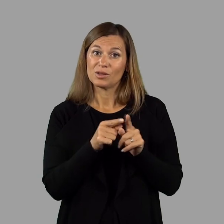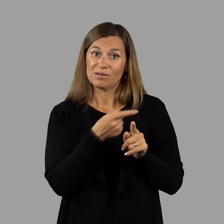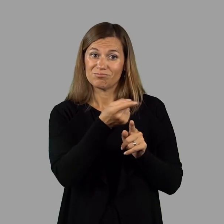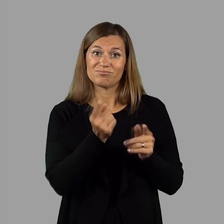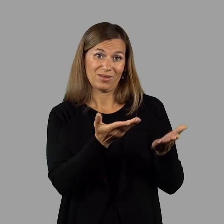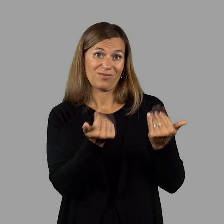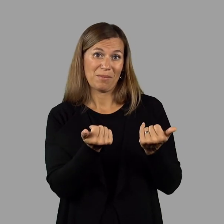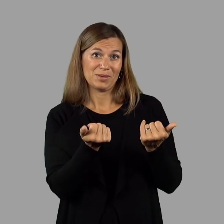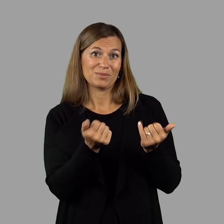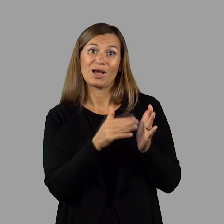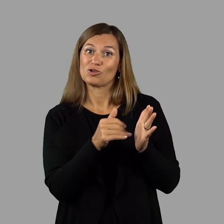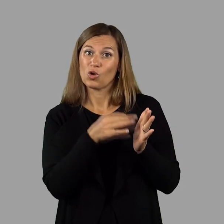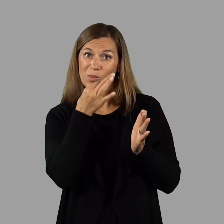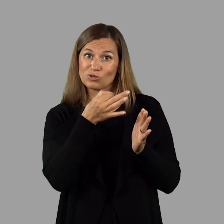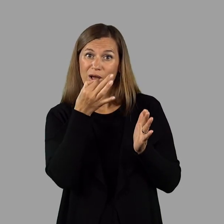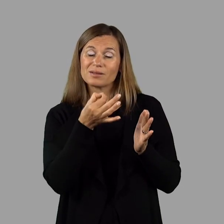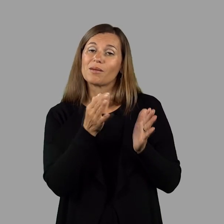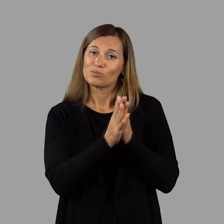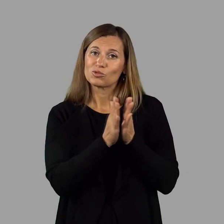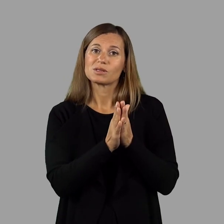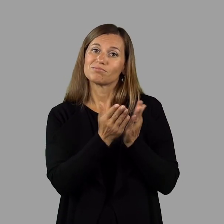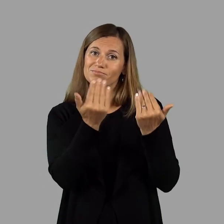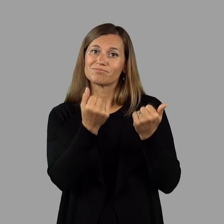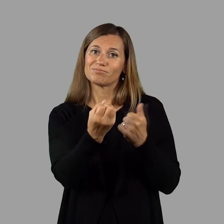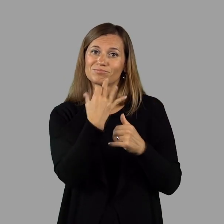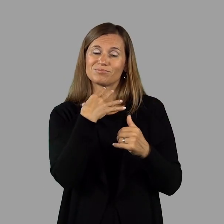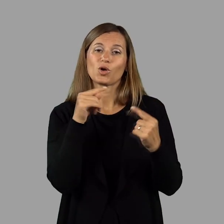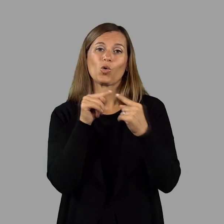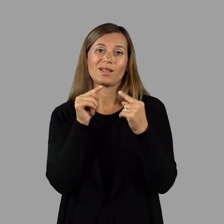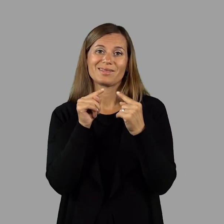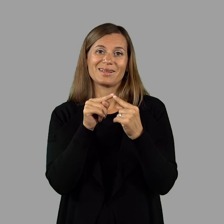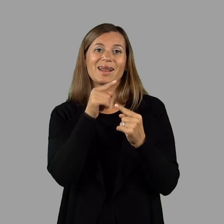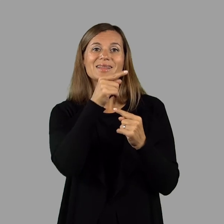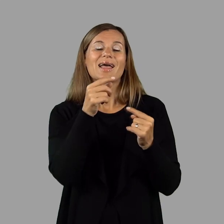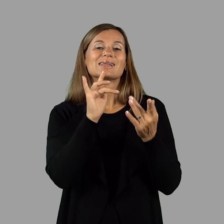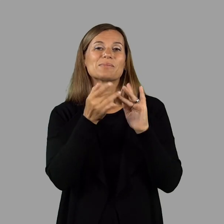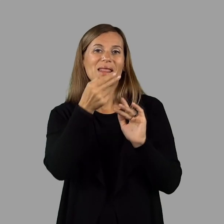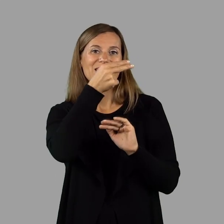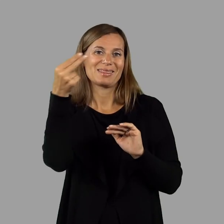in vas vabim, če imate vprašanja, da nas kontaktirate na